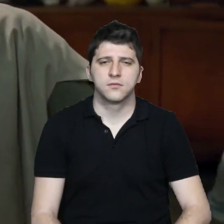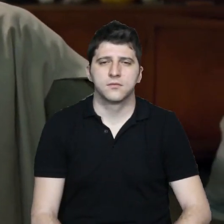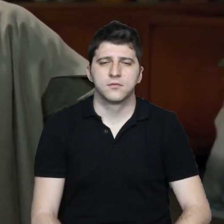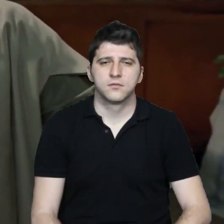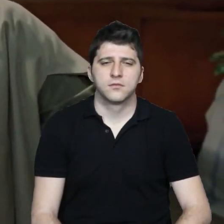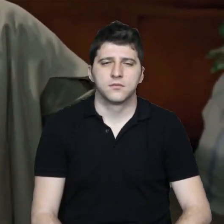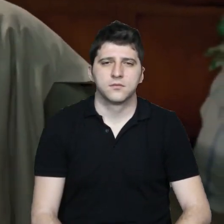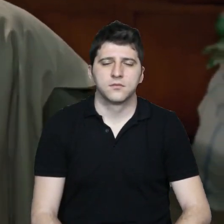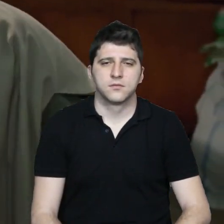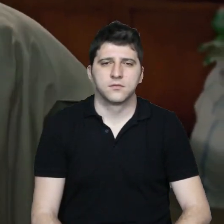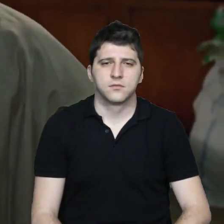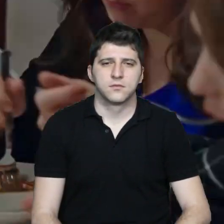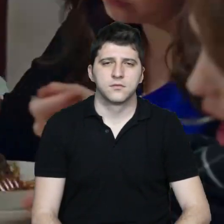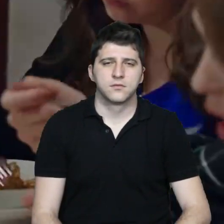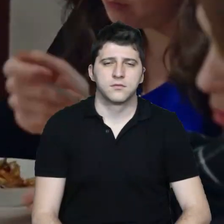şey takmış.